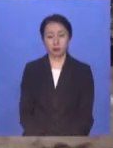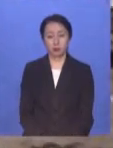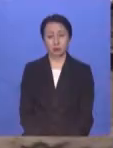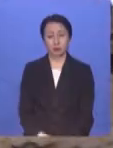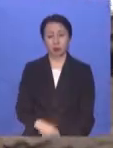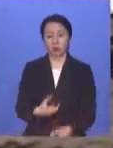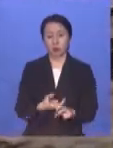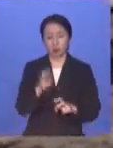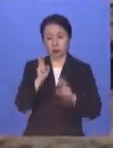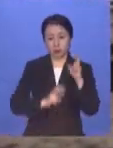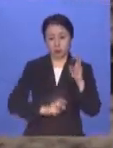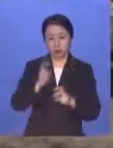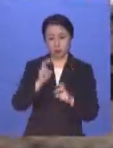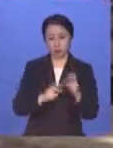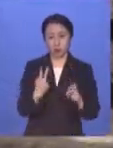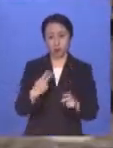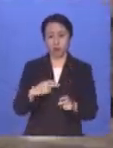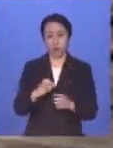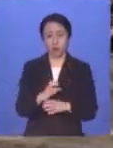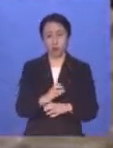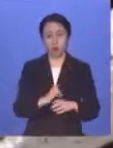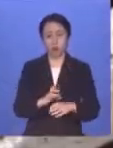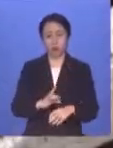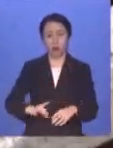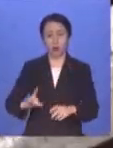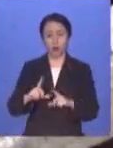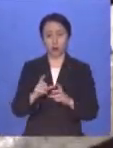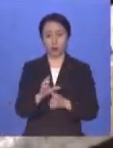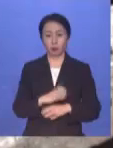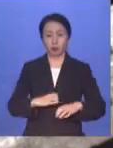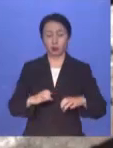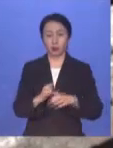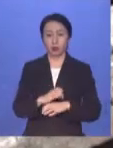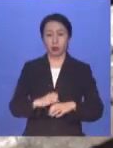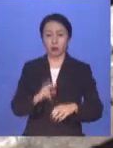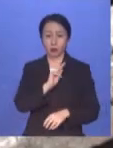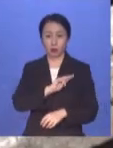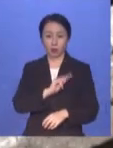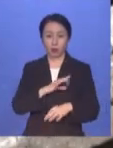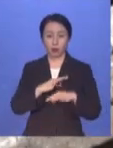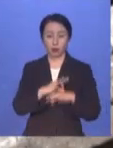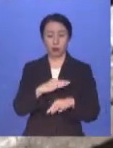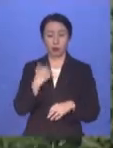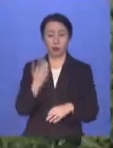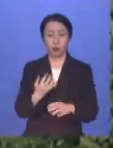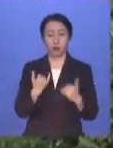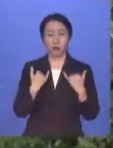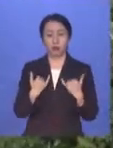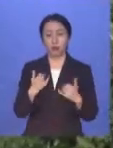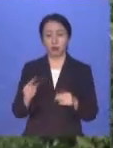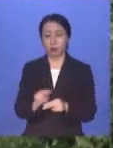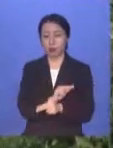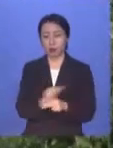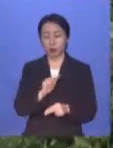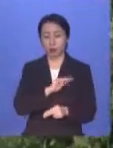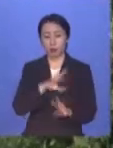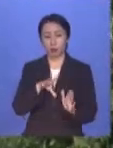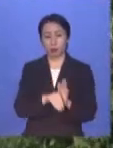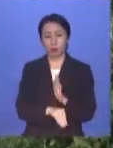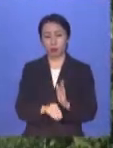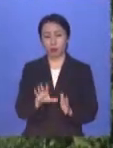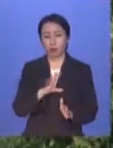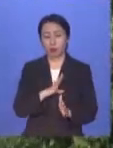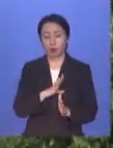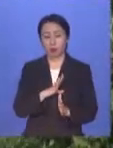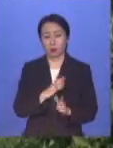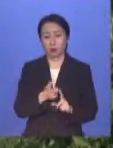Былғары зауыты кентінде 3 мамырдан Жамбыл ауданынан келген механикалық бригада жұмыс деп жатыр. Олар бүгінде жөндеу жұмыстарын толығымен аяқтаған.